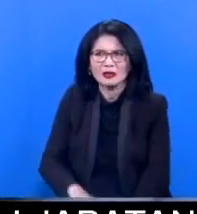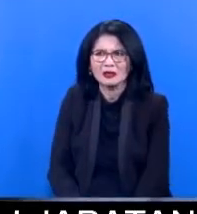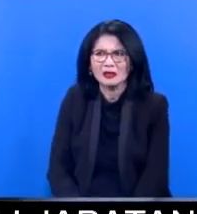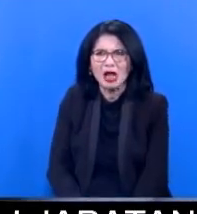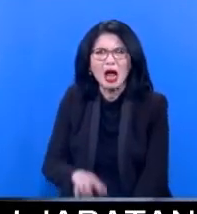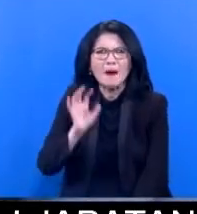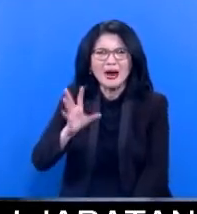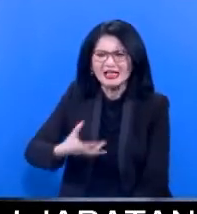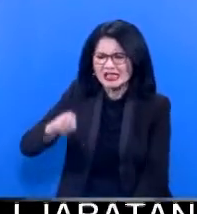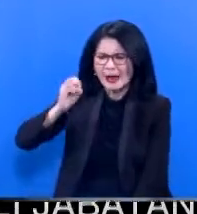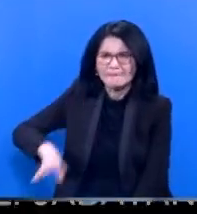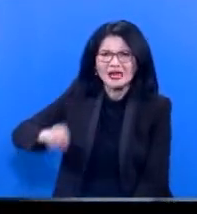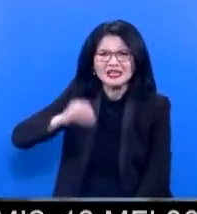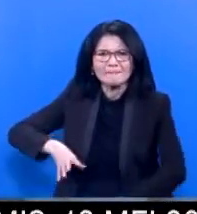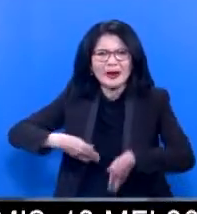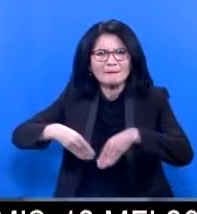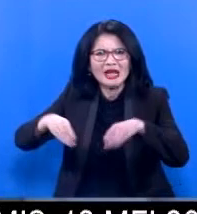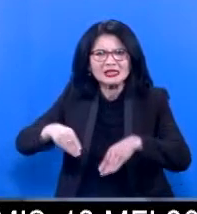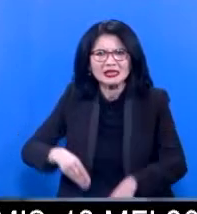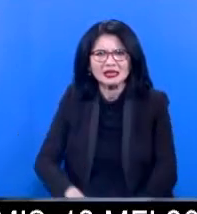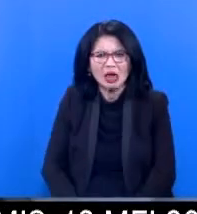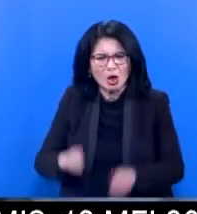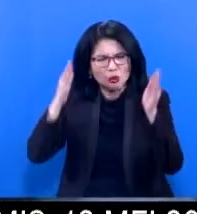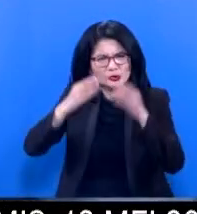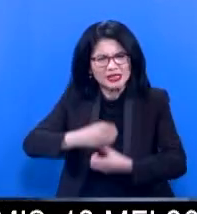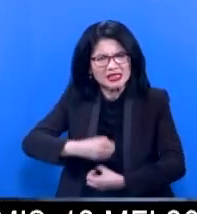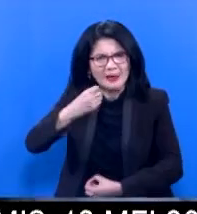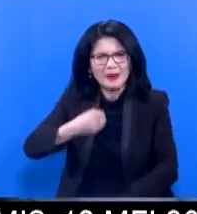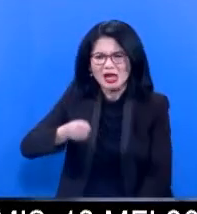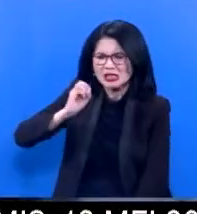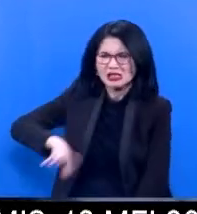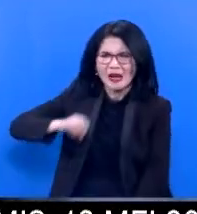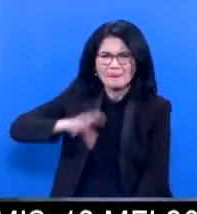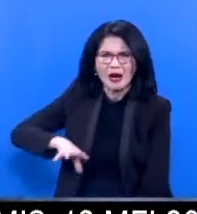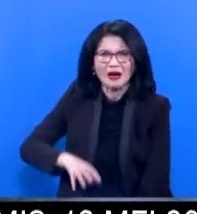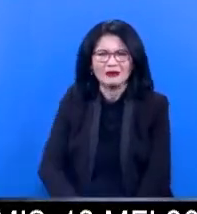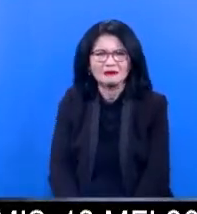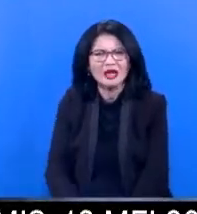banyak sampah-sampah plastik, khususnya sampah botol plastik yang akhirnya memang berceceran di